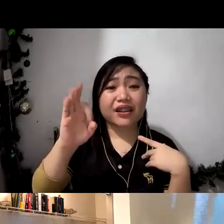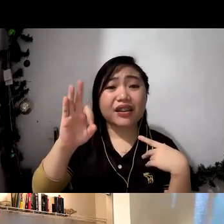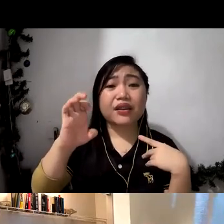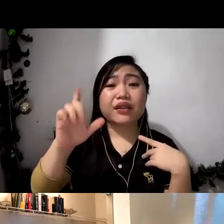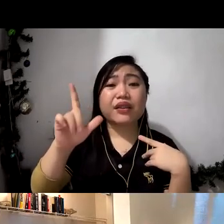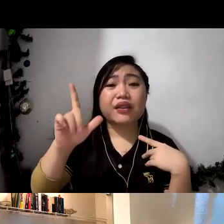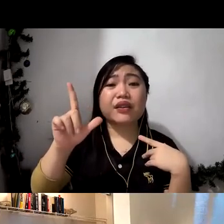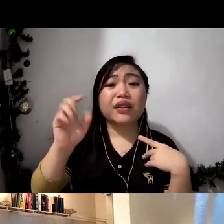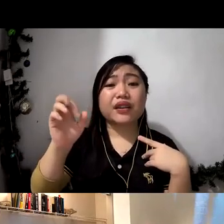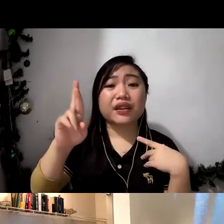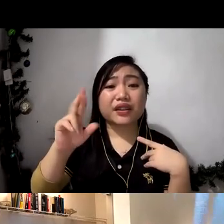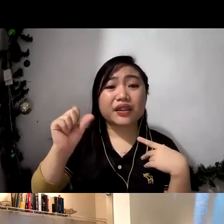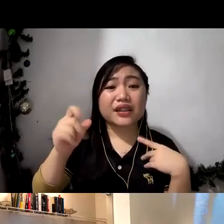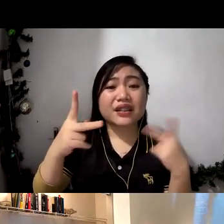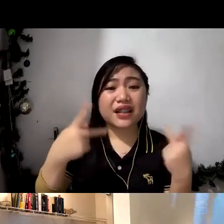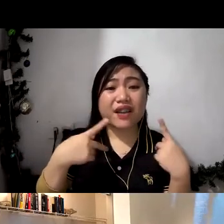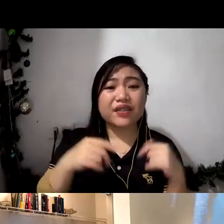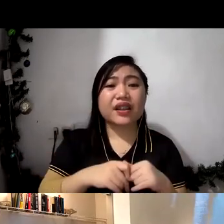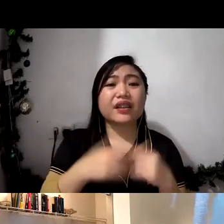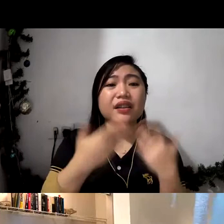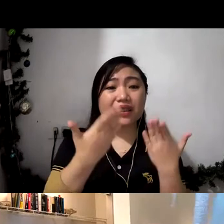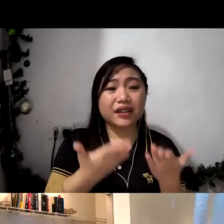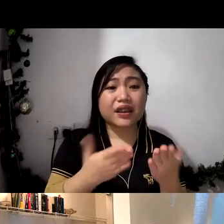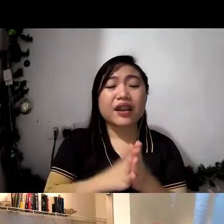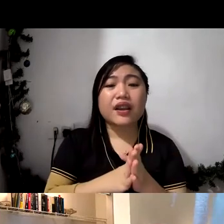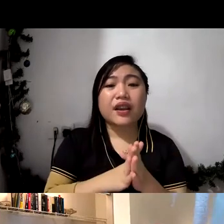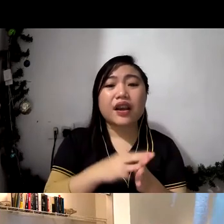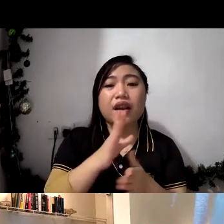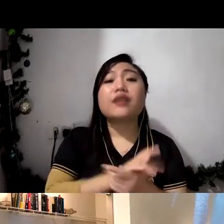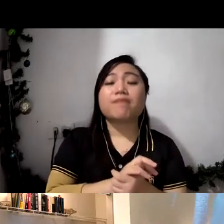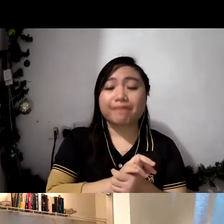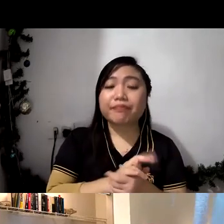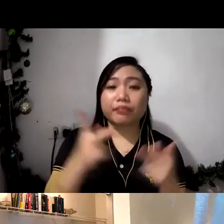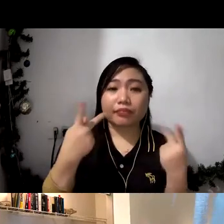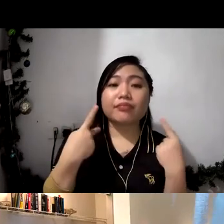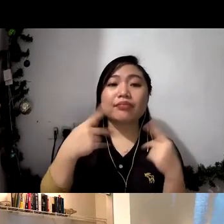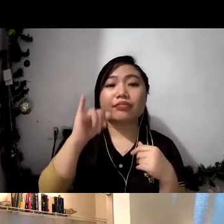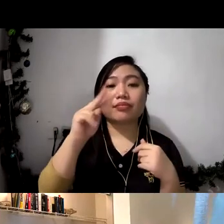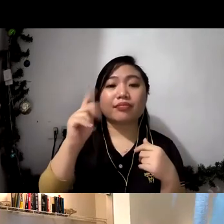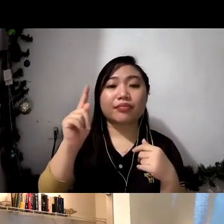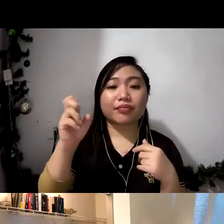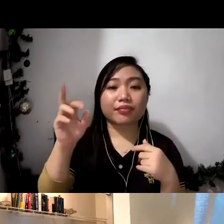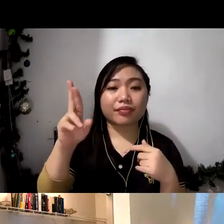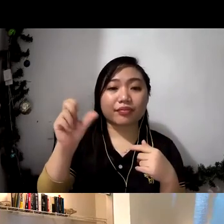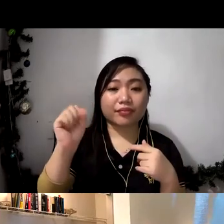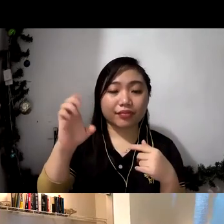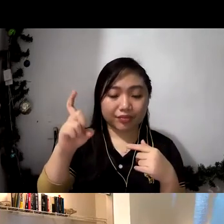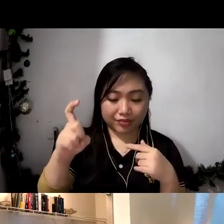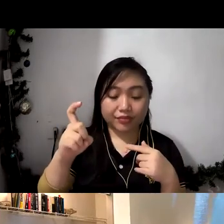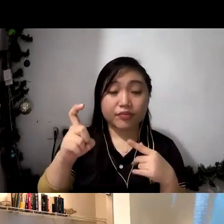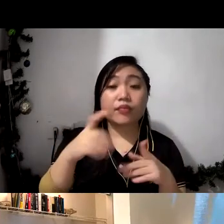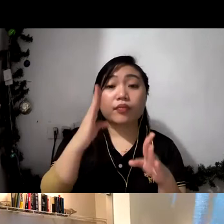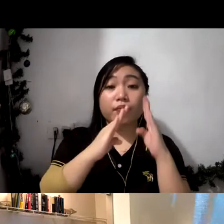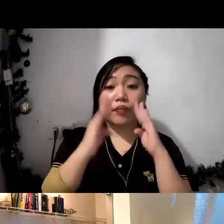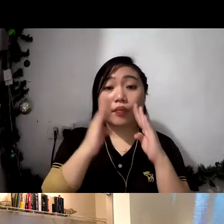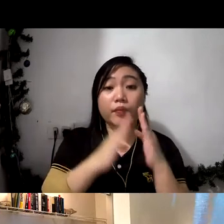Nagkakaroon din ng mga ganito, at sila po yung mga intersex condition. Kung naaalala niyo po, no, I think, no, meron po nung 1990